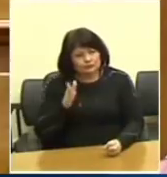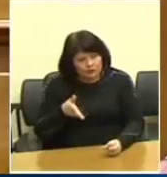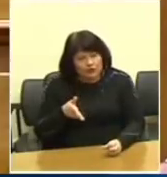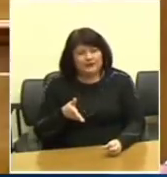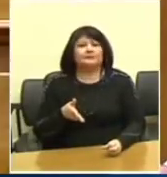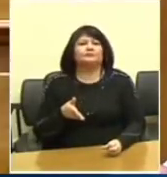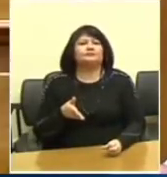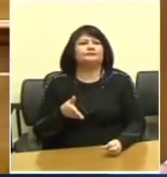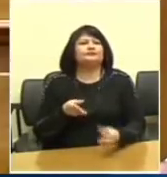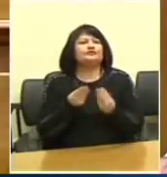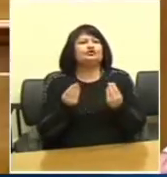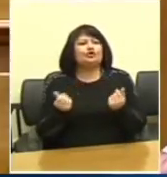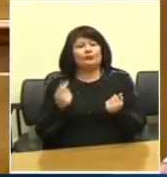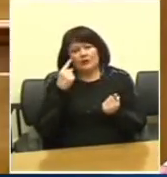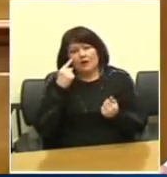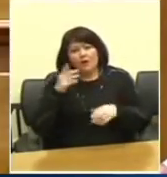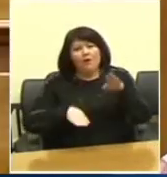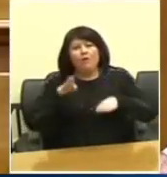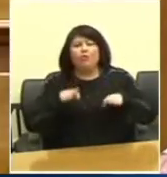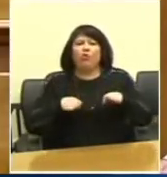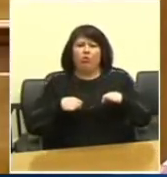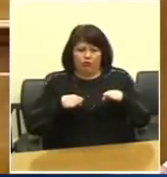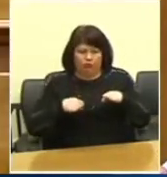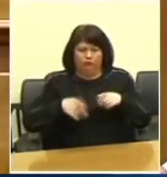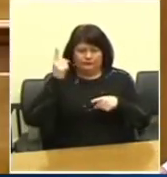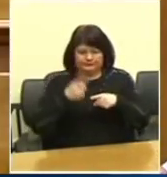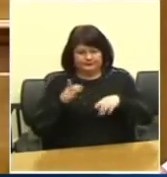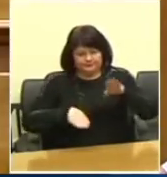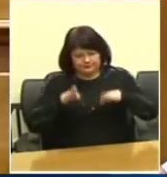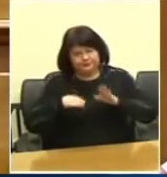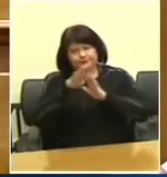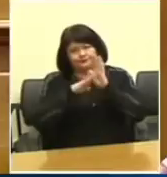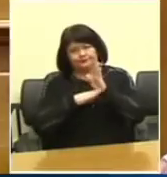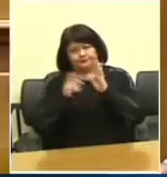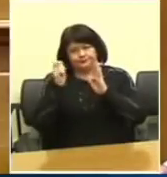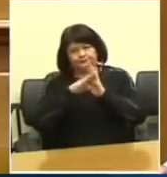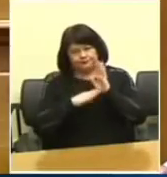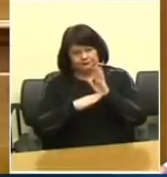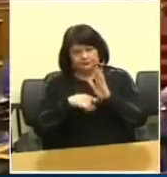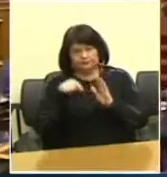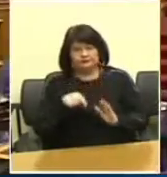το αναλογικό εκλογικό σύστημα, αυτό το οποίο αποκαλέσατε ολέθρια πρόταση.